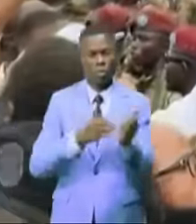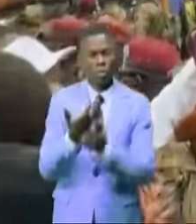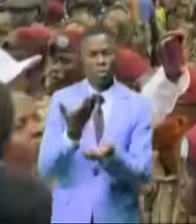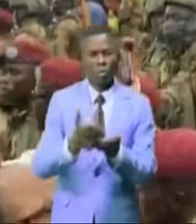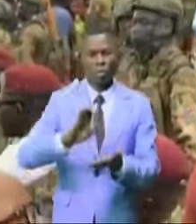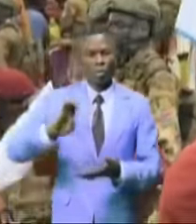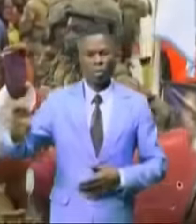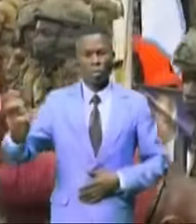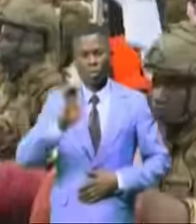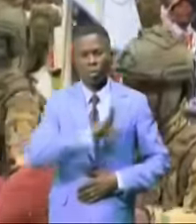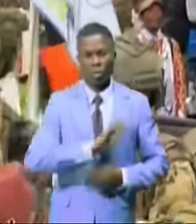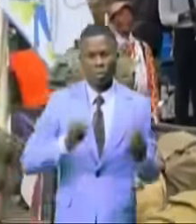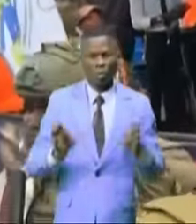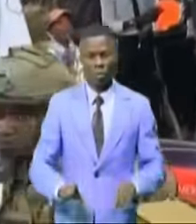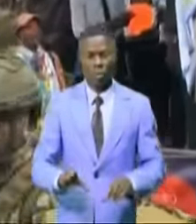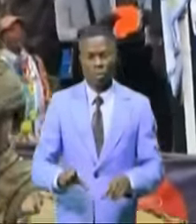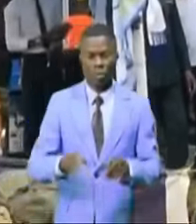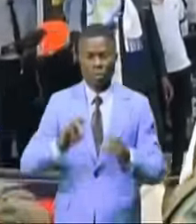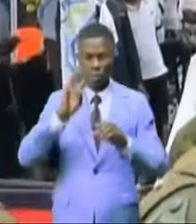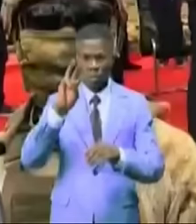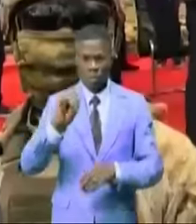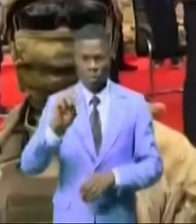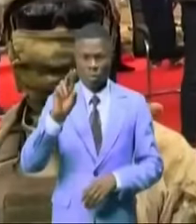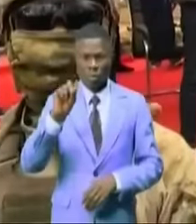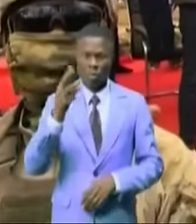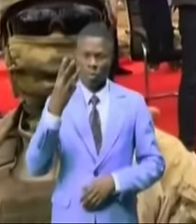du Congo sous le label du